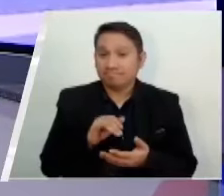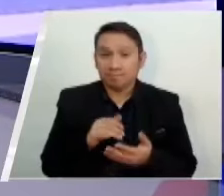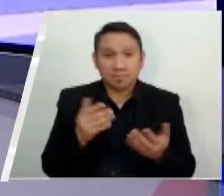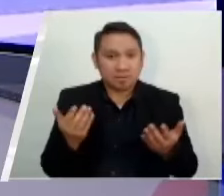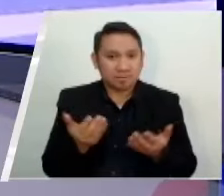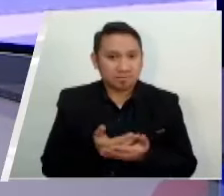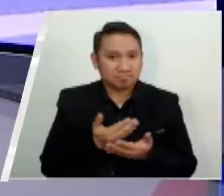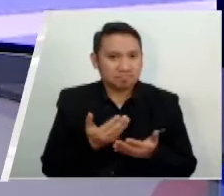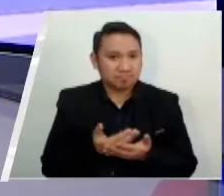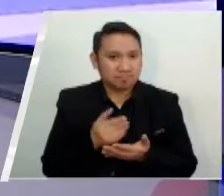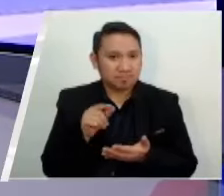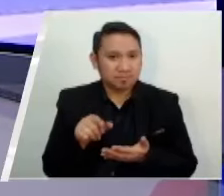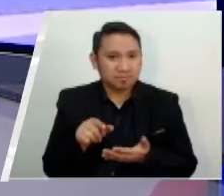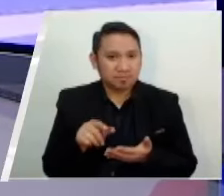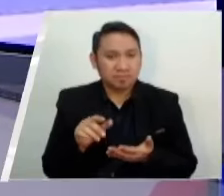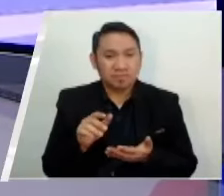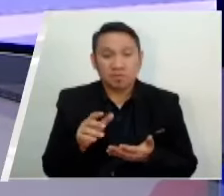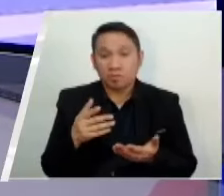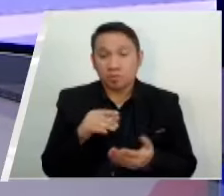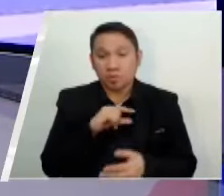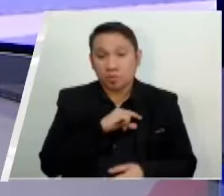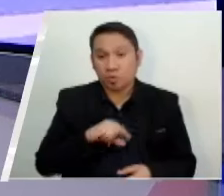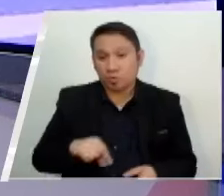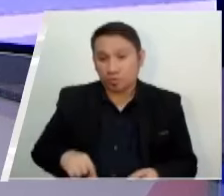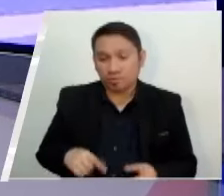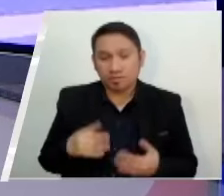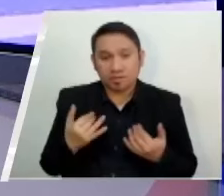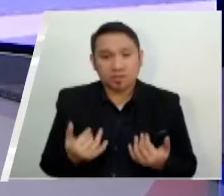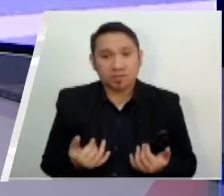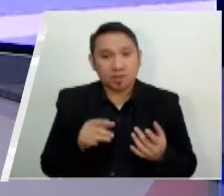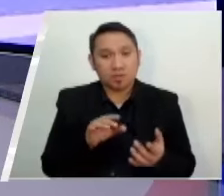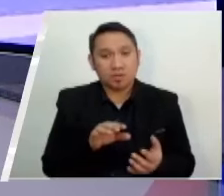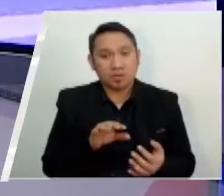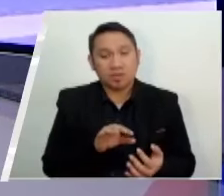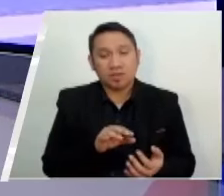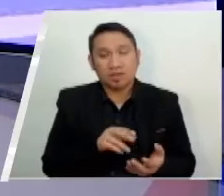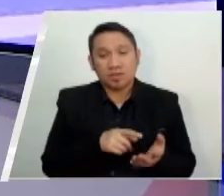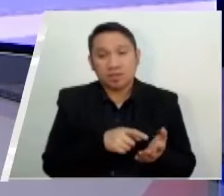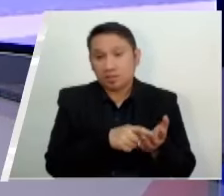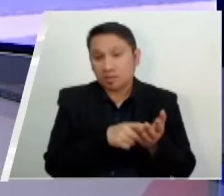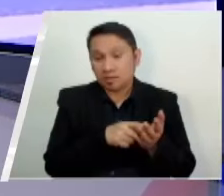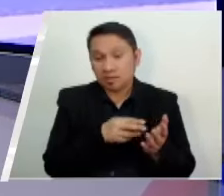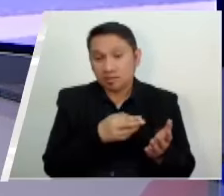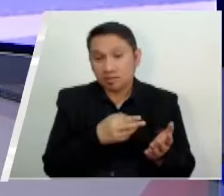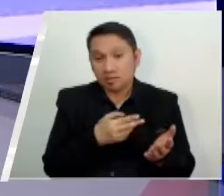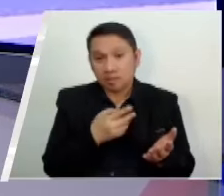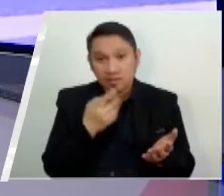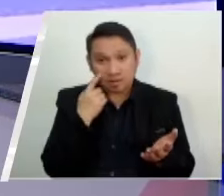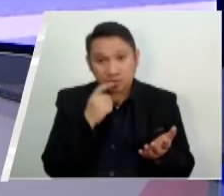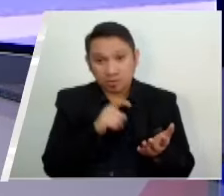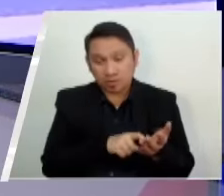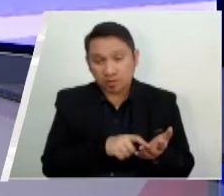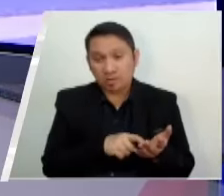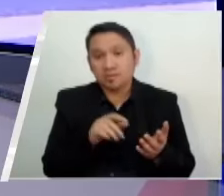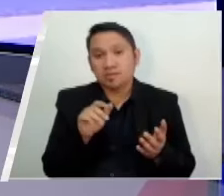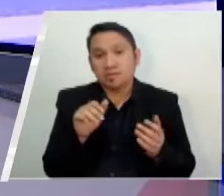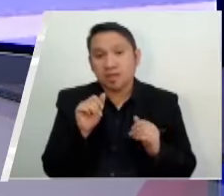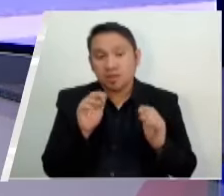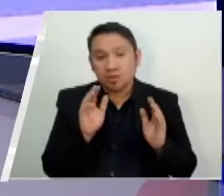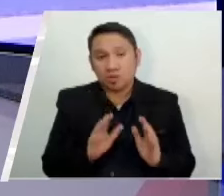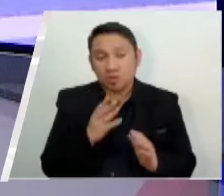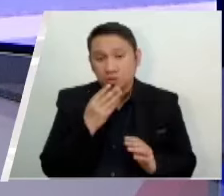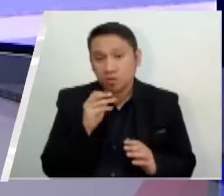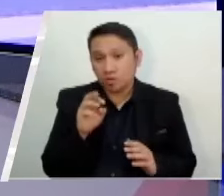for our queen. Dahil kinilala bilang Actress of the Year ng isang magazine, si Kapuso Primetime Queen Marian